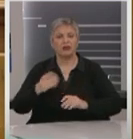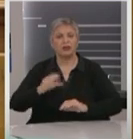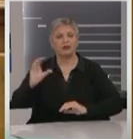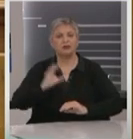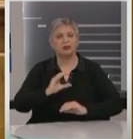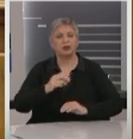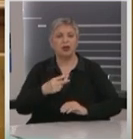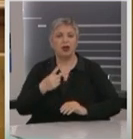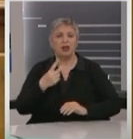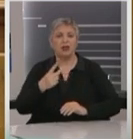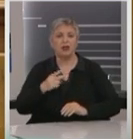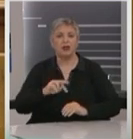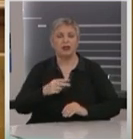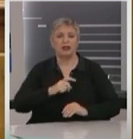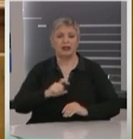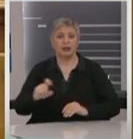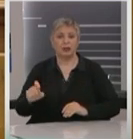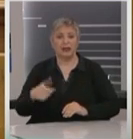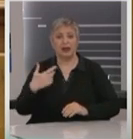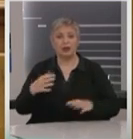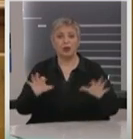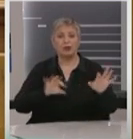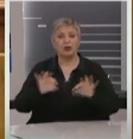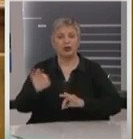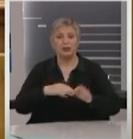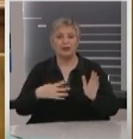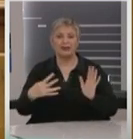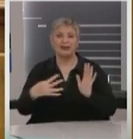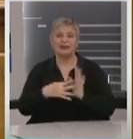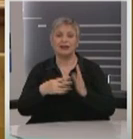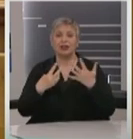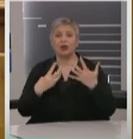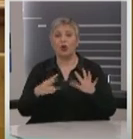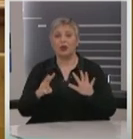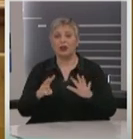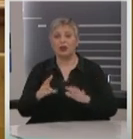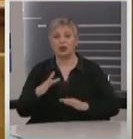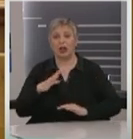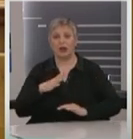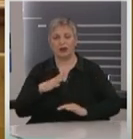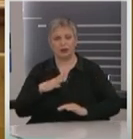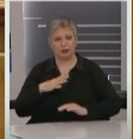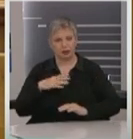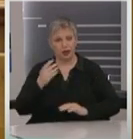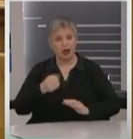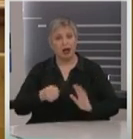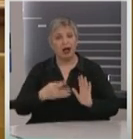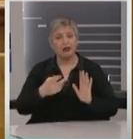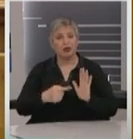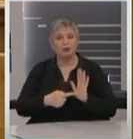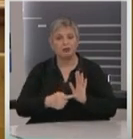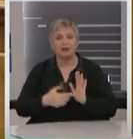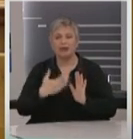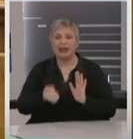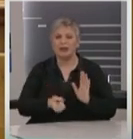θα δημιουργήσουν 4.800 νέες θέσεις εργασίας. Το νέο θεσμικό πλαίσιο ενσωματώνει μια σειρά